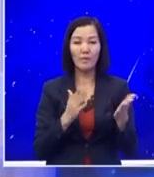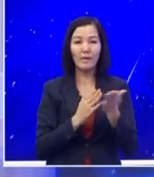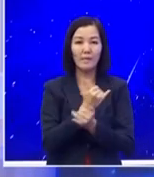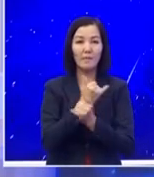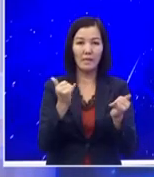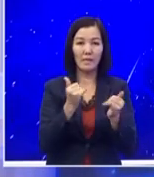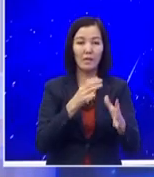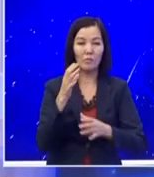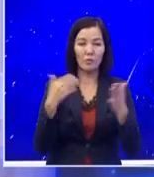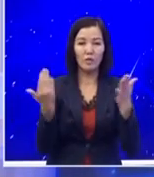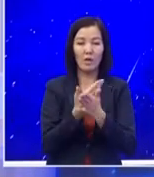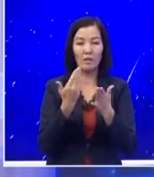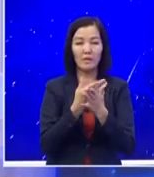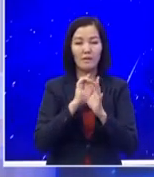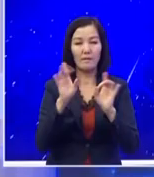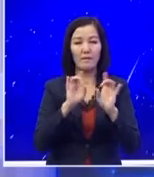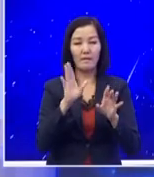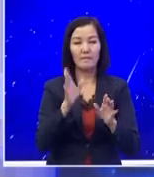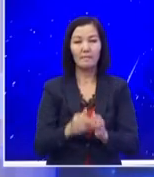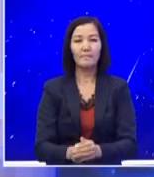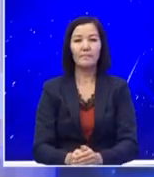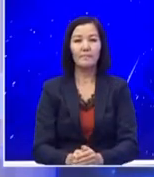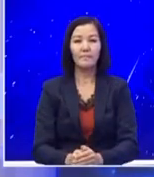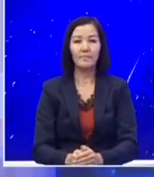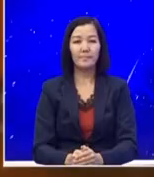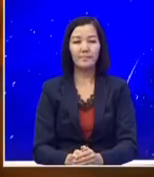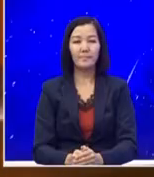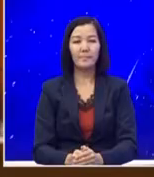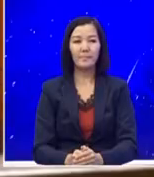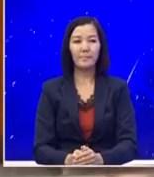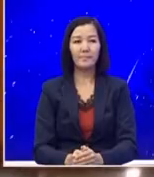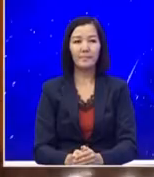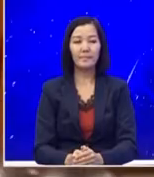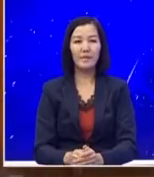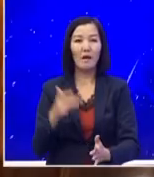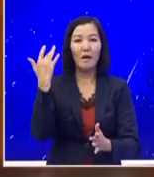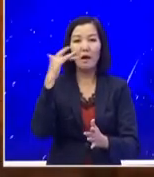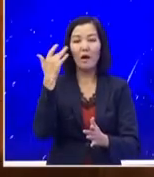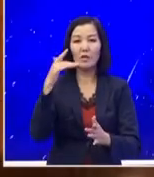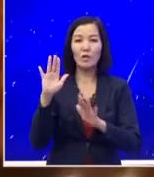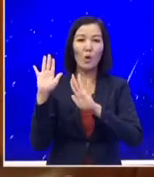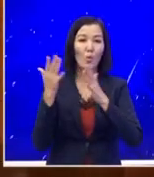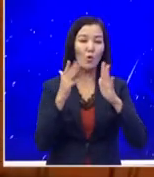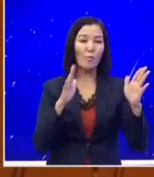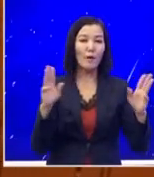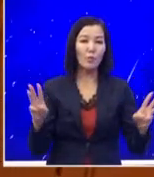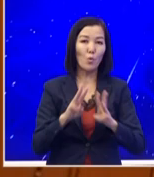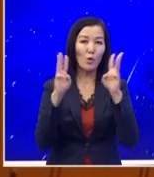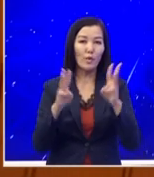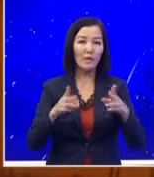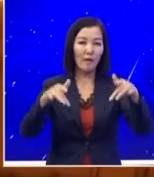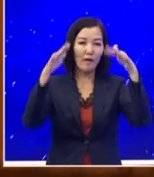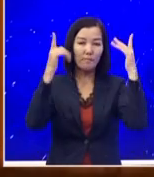ететін болады. Осы және өзге де жаңалықтар келесі топтамада. Ақшта орман өртінің жиілеуінен аспан қызыл